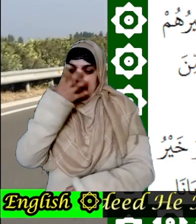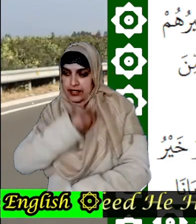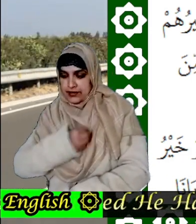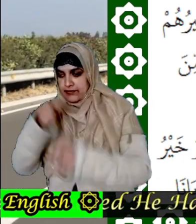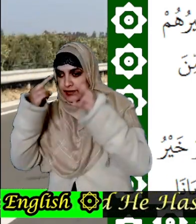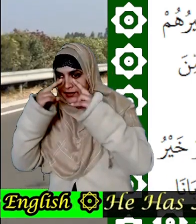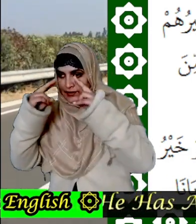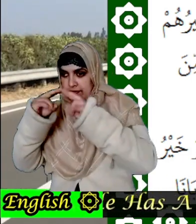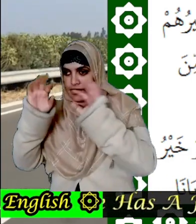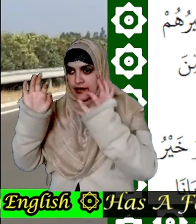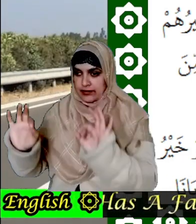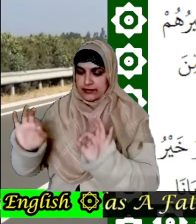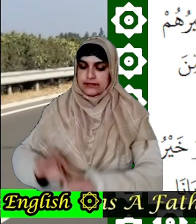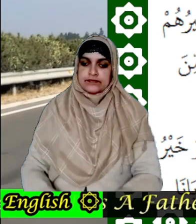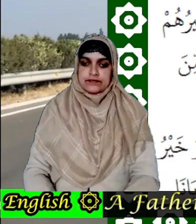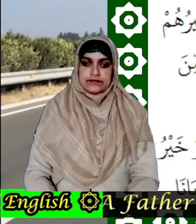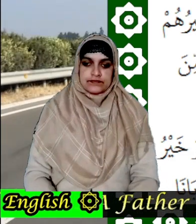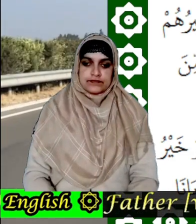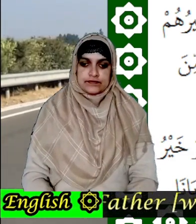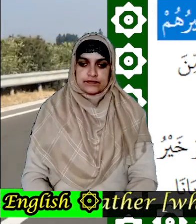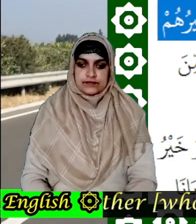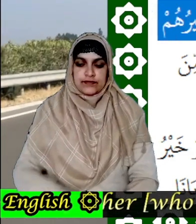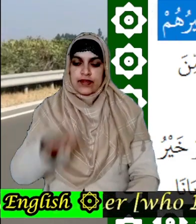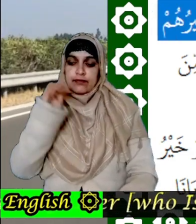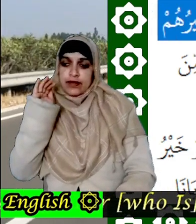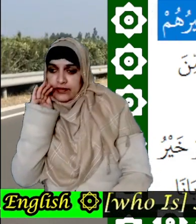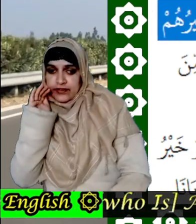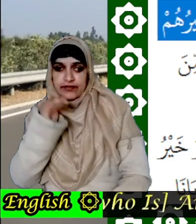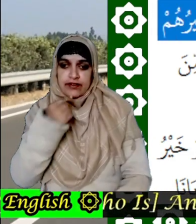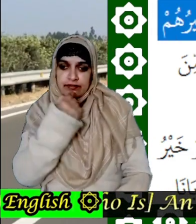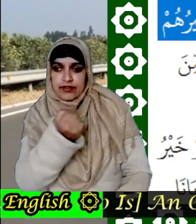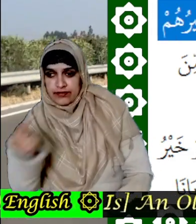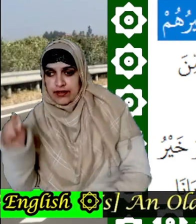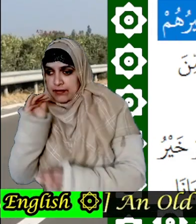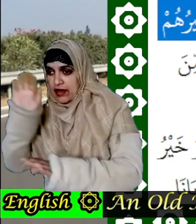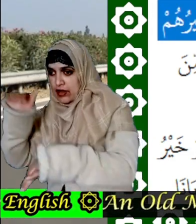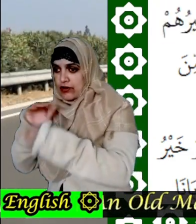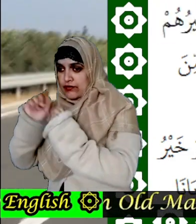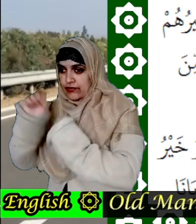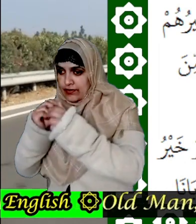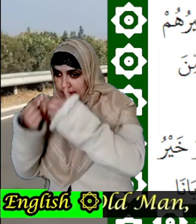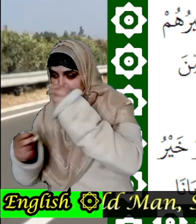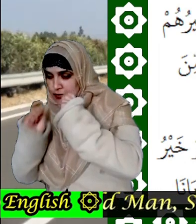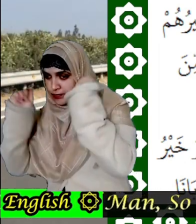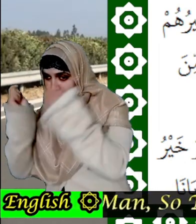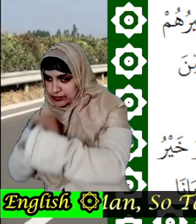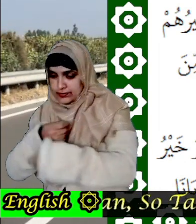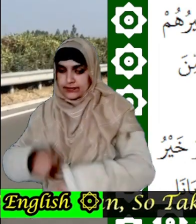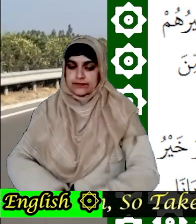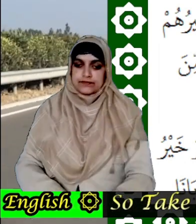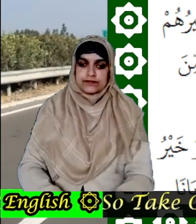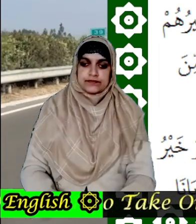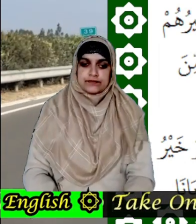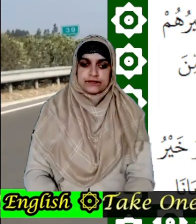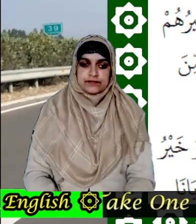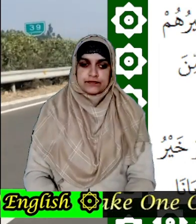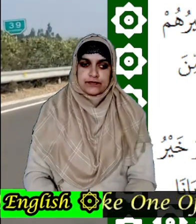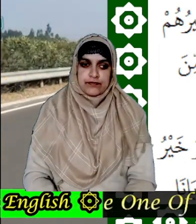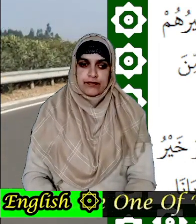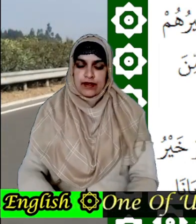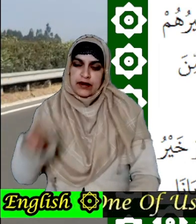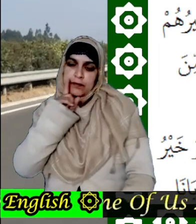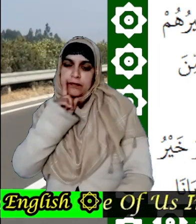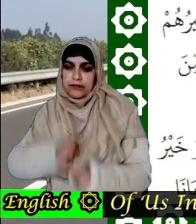تقاه مقو بهن قال كبيرهم قدان ثاني نجي يهوذا خنجام